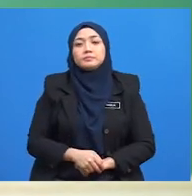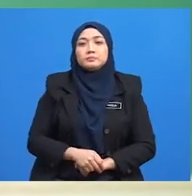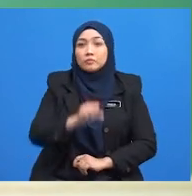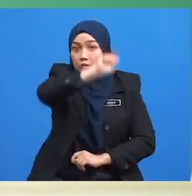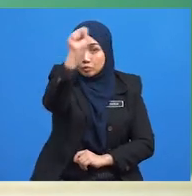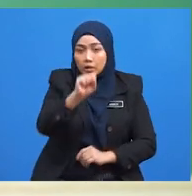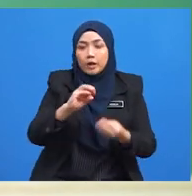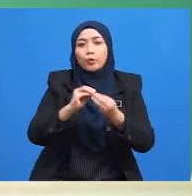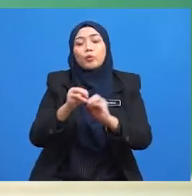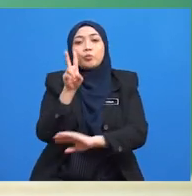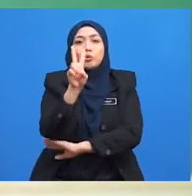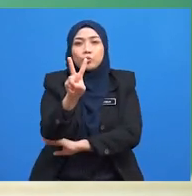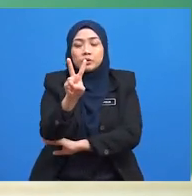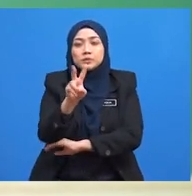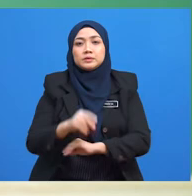kedua.